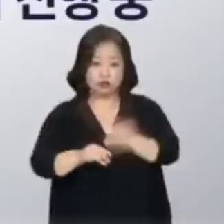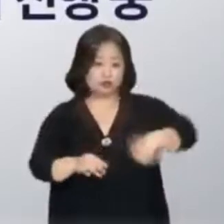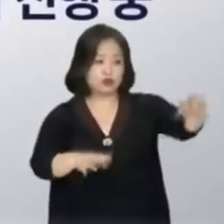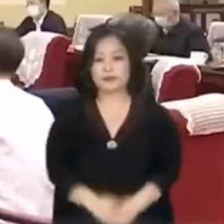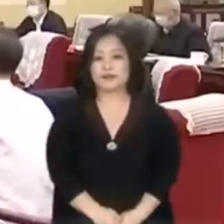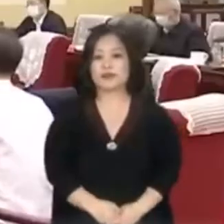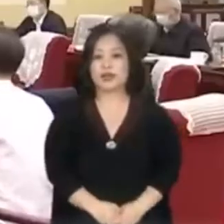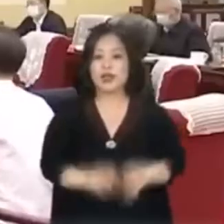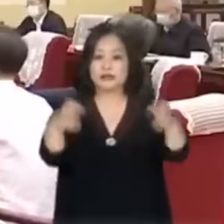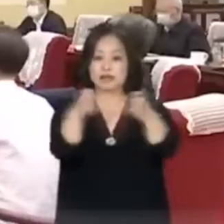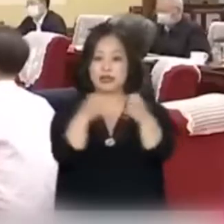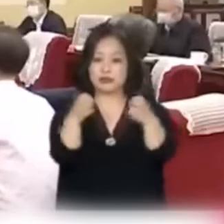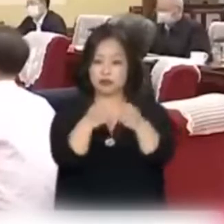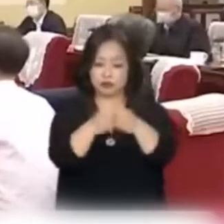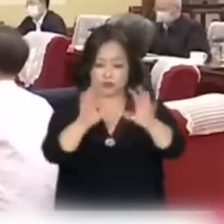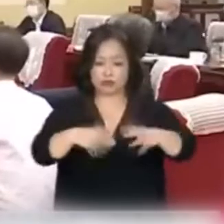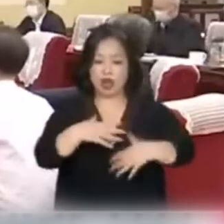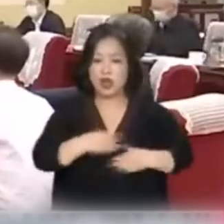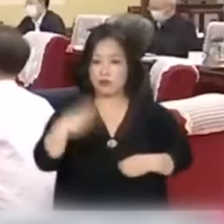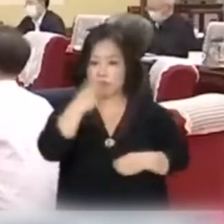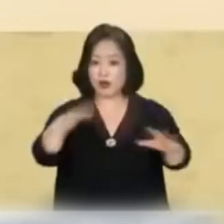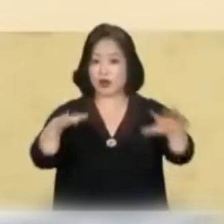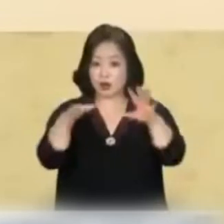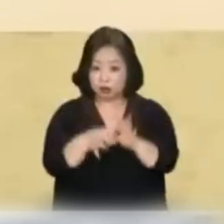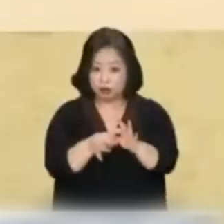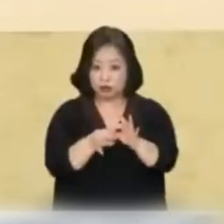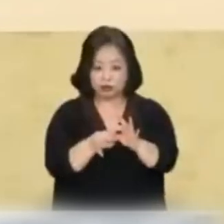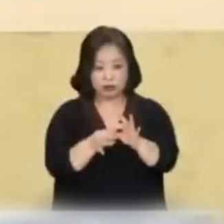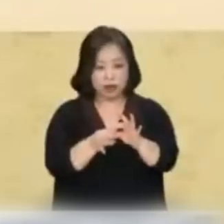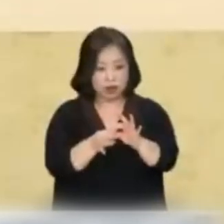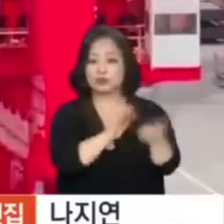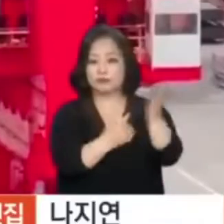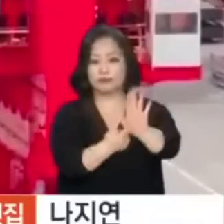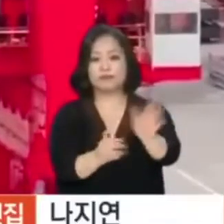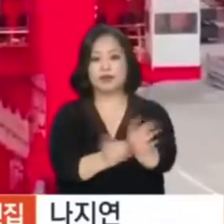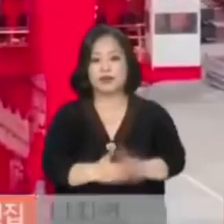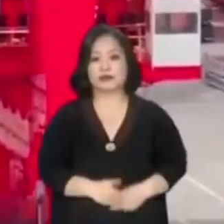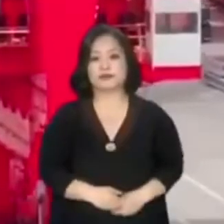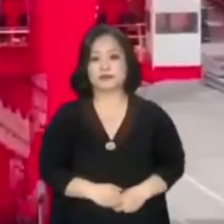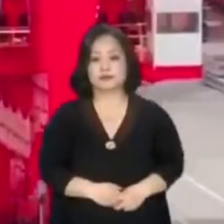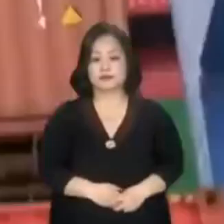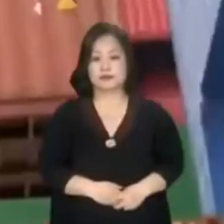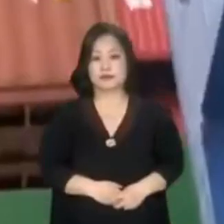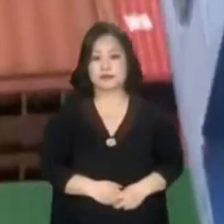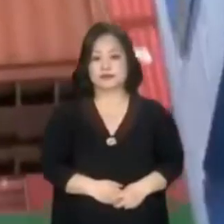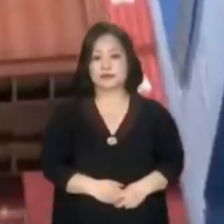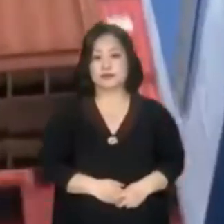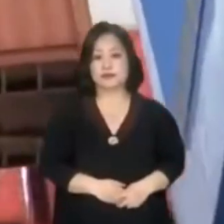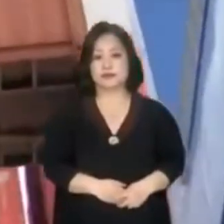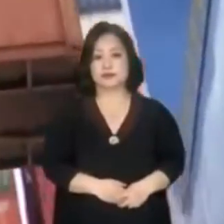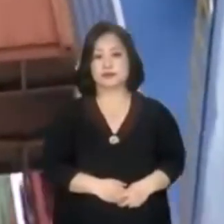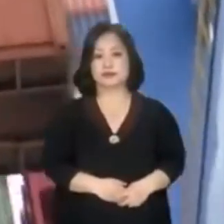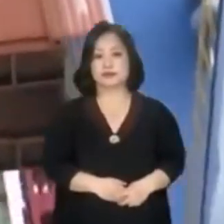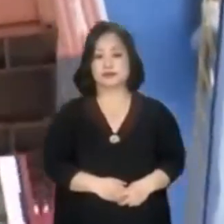借由掌握磁铁供应链，进一步在其中确立霸权。中央社综合报道。